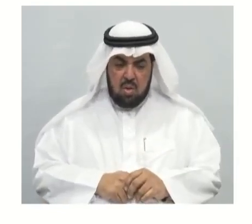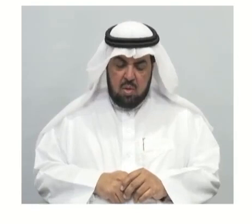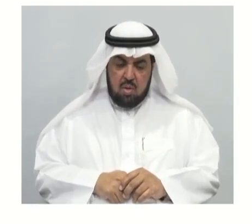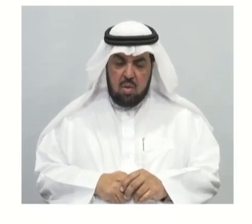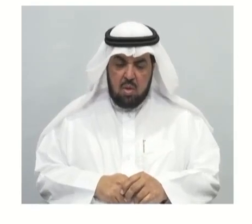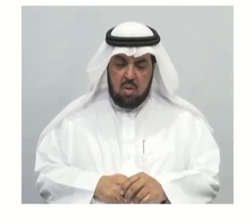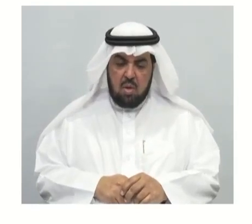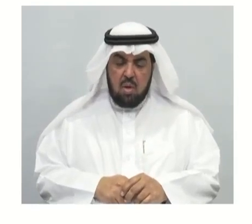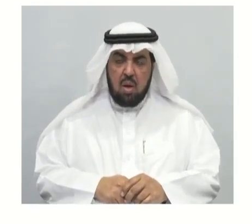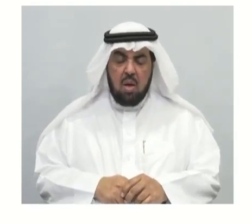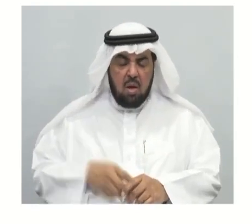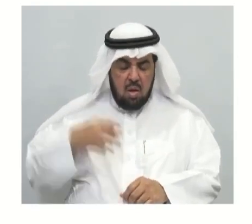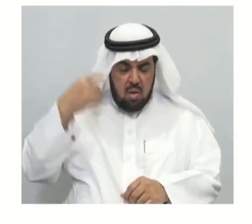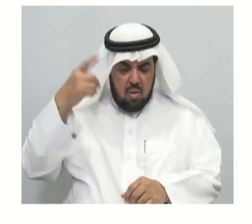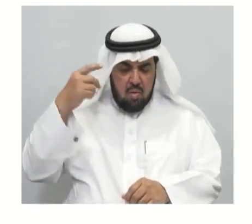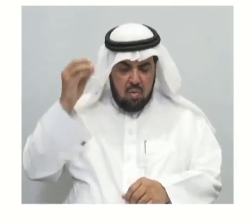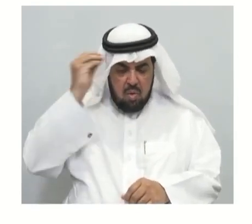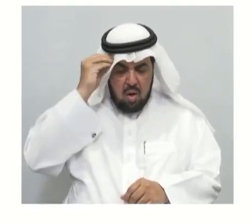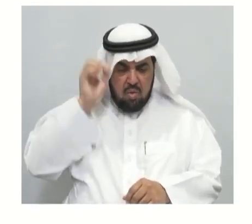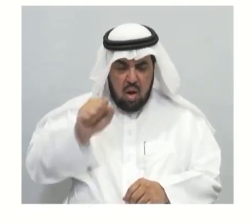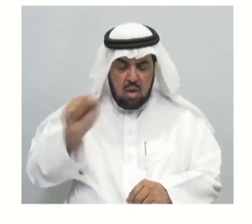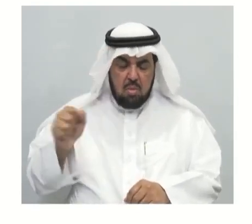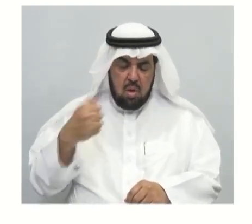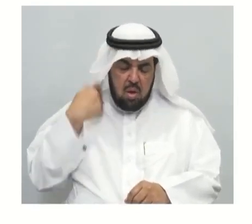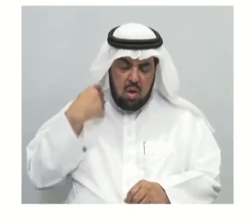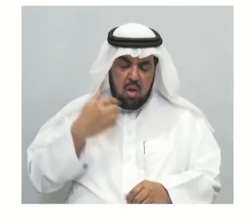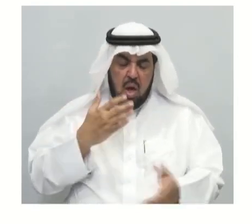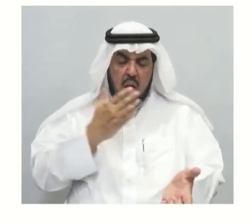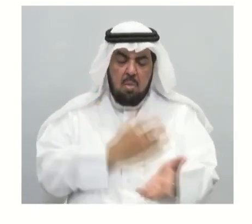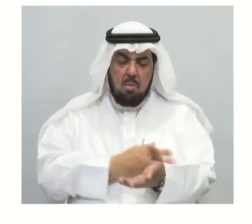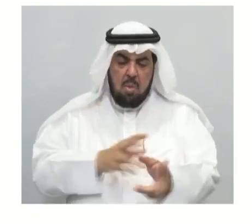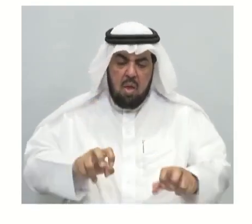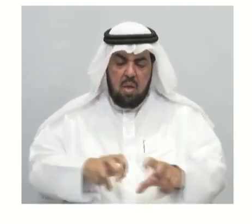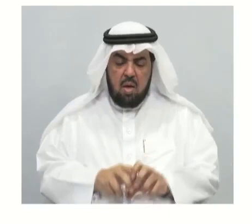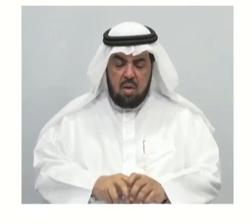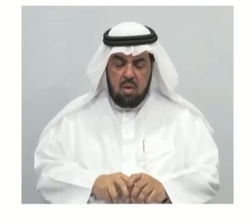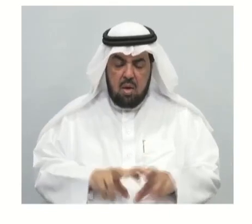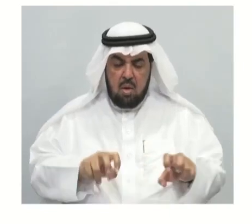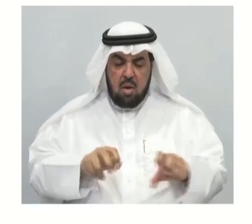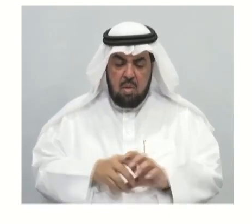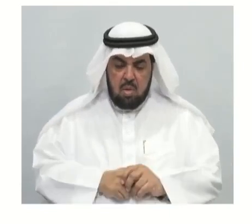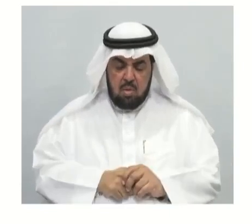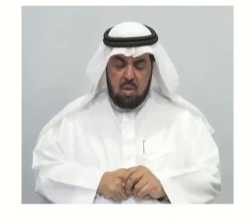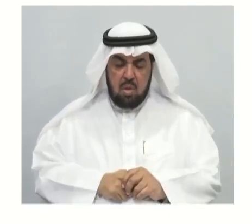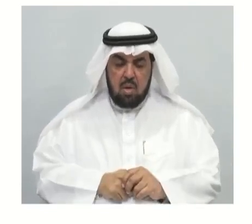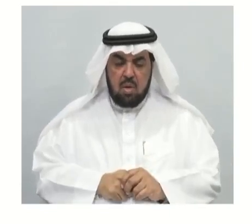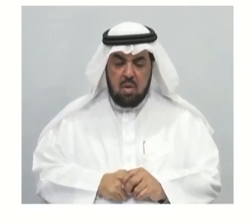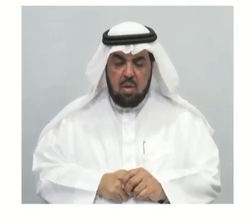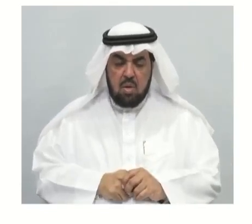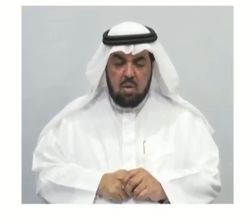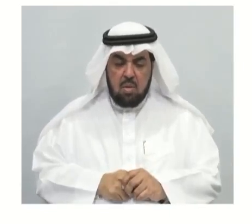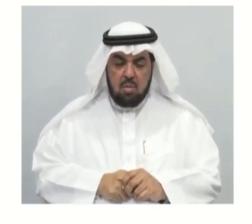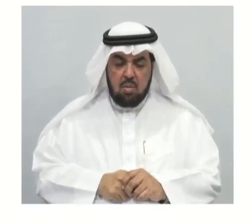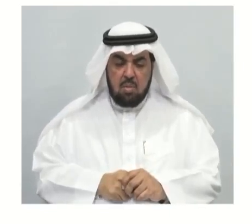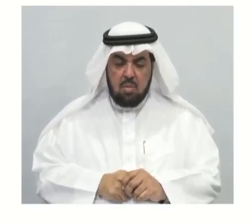البحثيه ما هو التعريف الخاص بالتقارير البحثيه والجزء المرتبط بالتقارير البحثيه